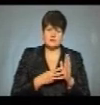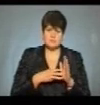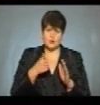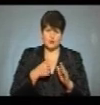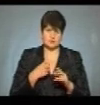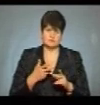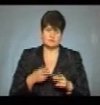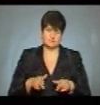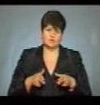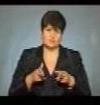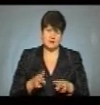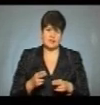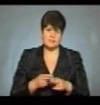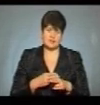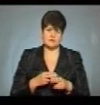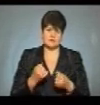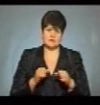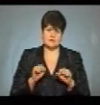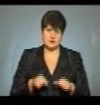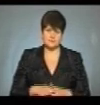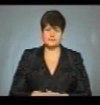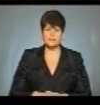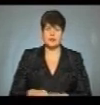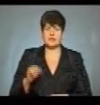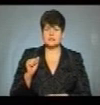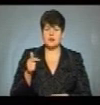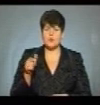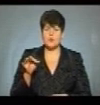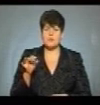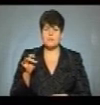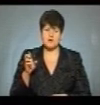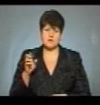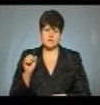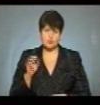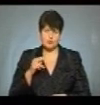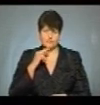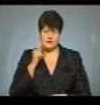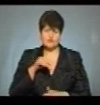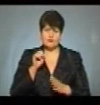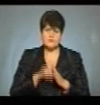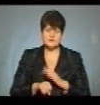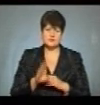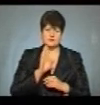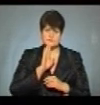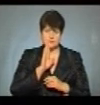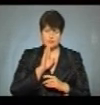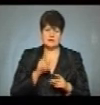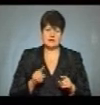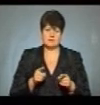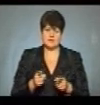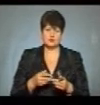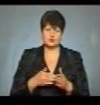прав. Андрія Горбатюка, обвинуваченого у вбивстві тернополянки Тетяни Подвашецької, триматимуть під вартою